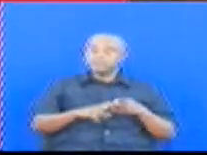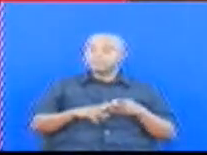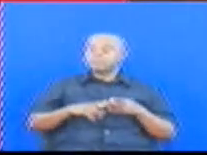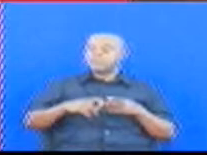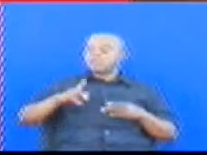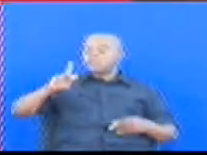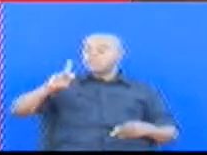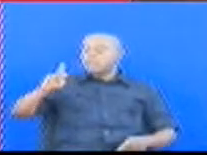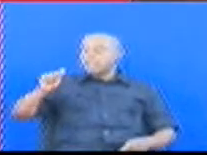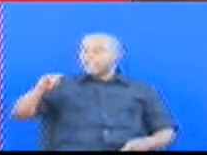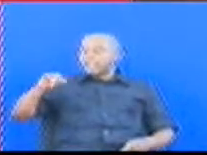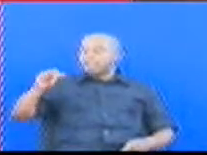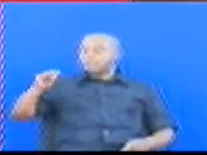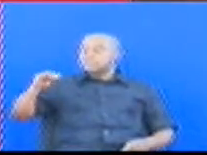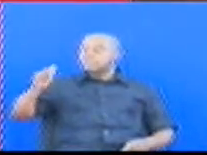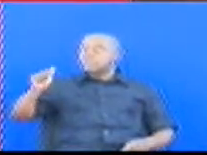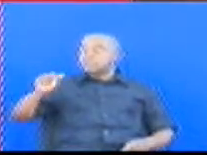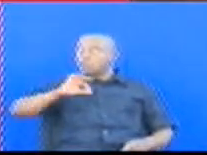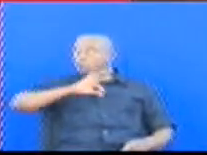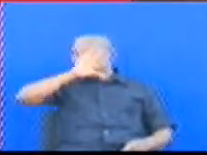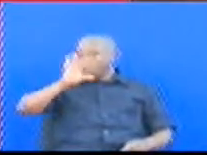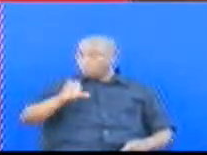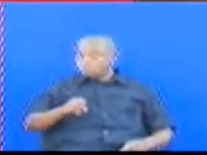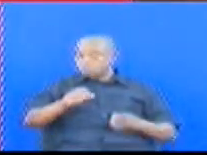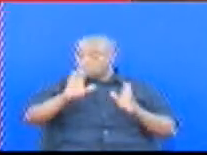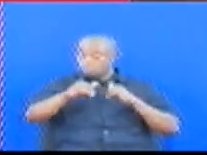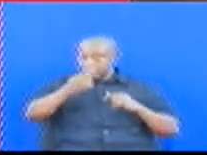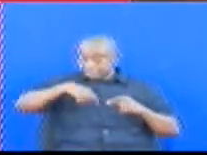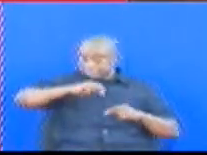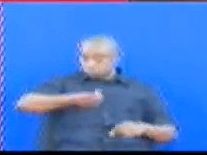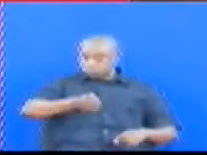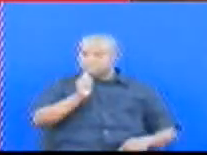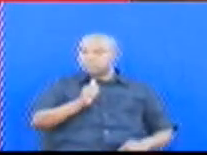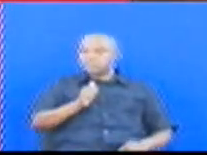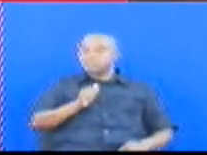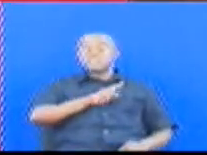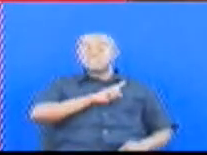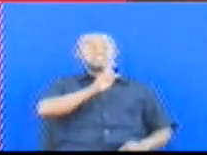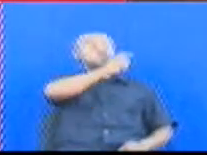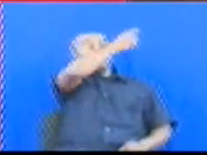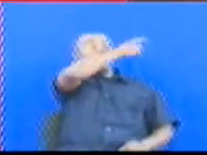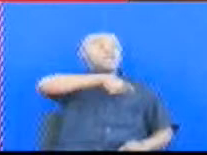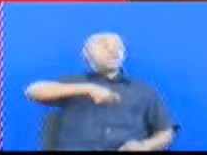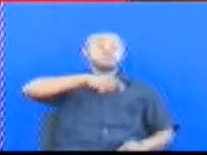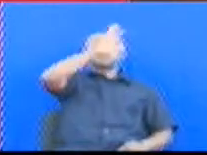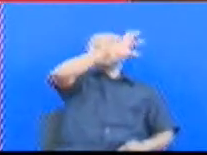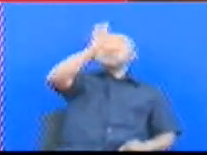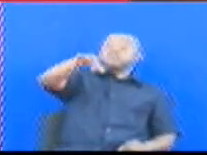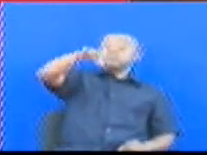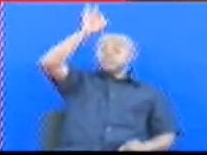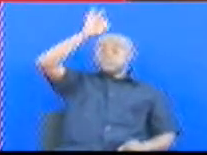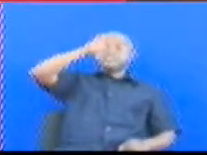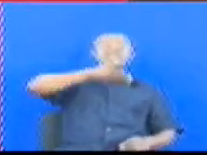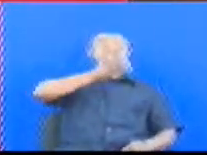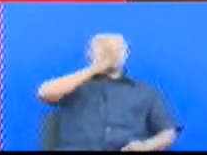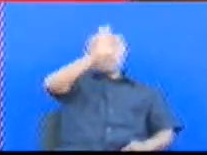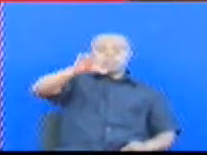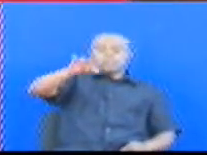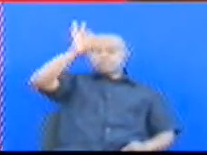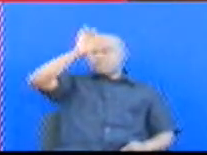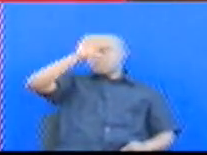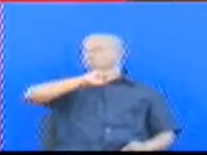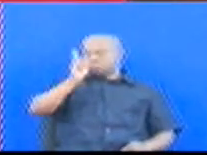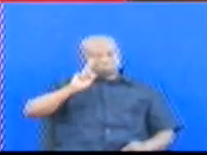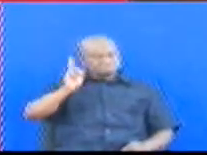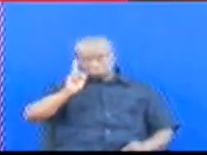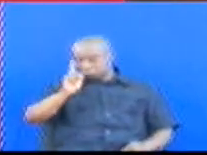waendelee kutokana na wabunge wenyewe na wasitokane na serikali kupitia president.